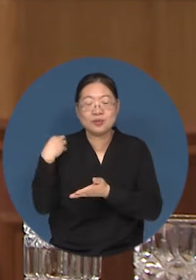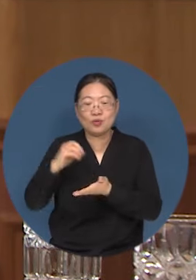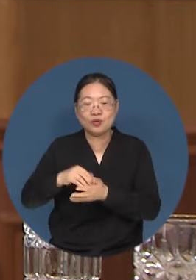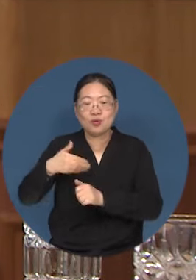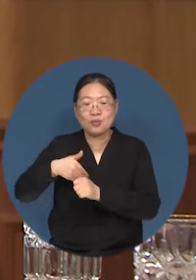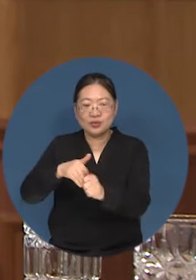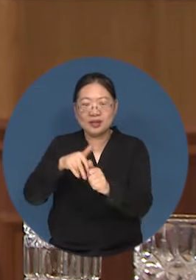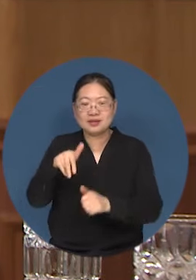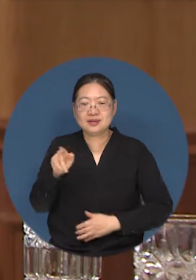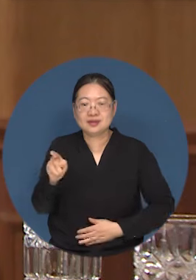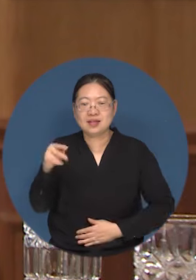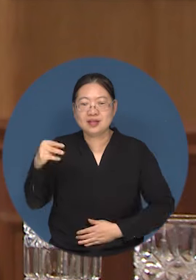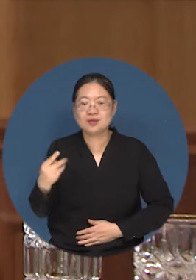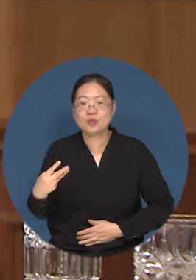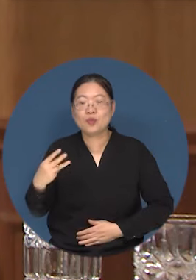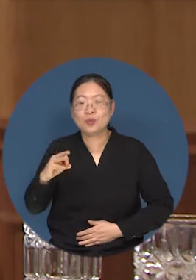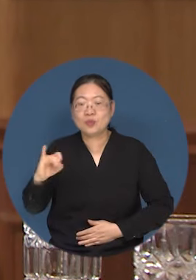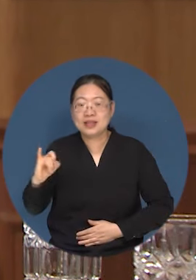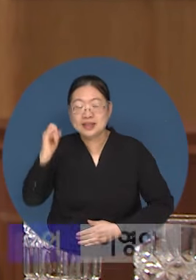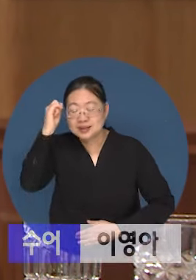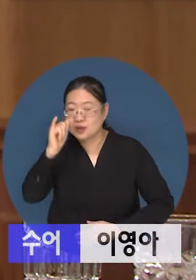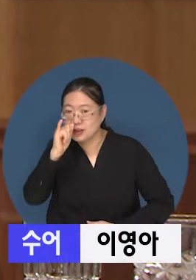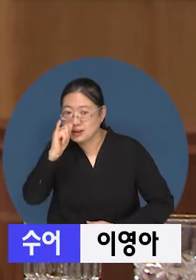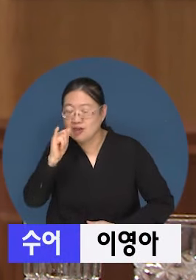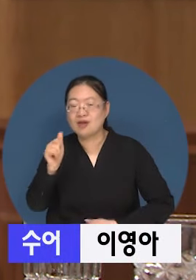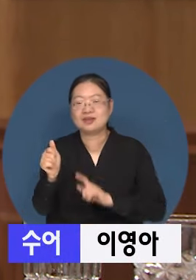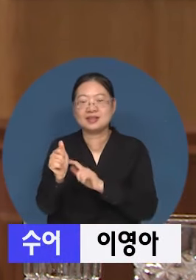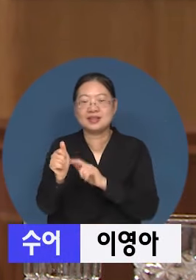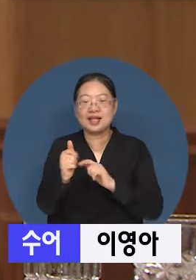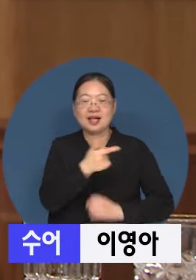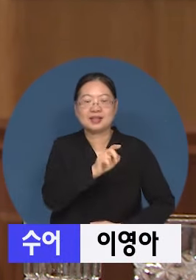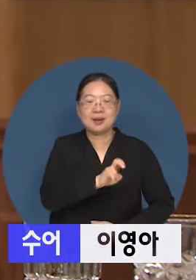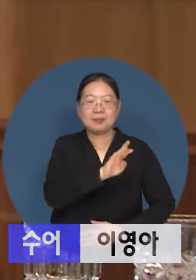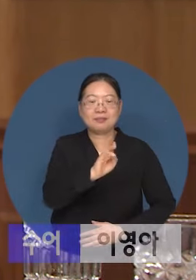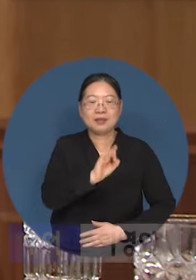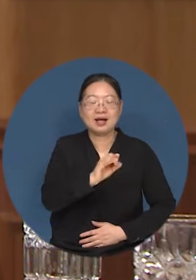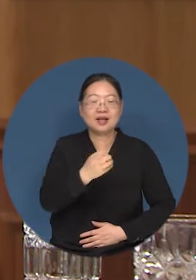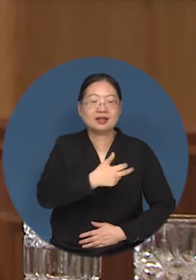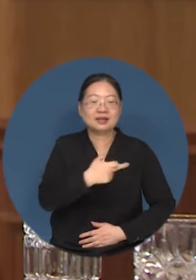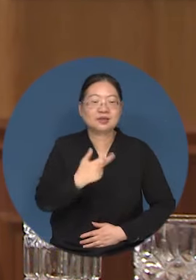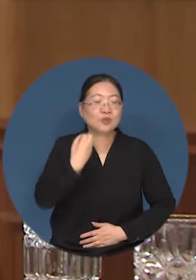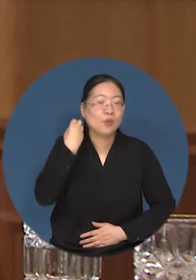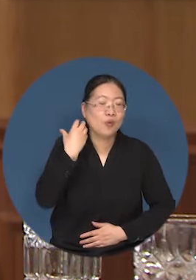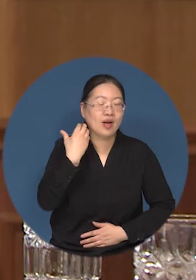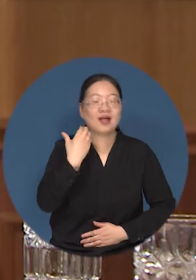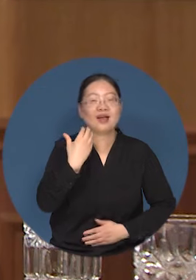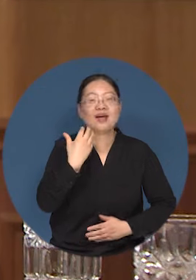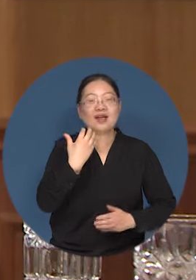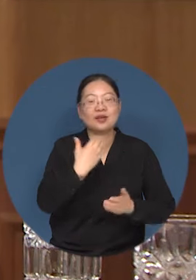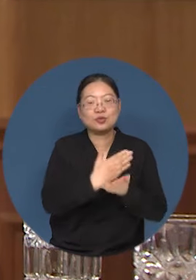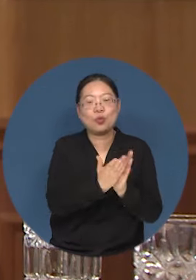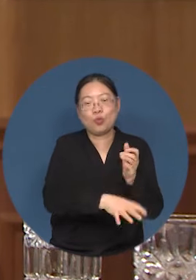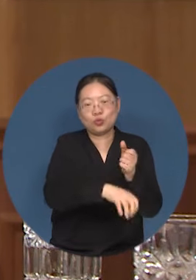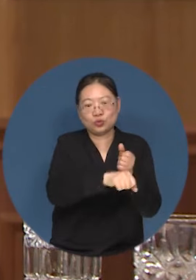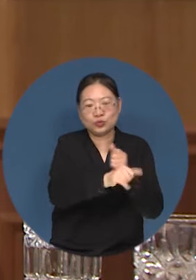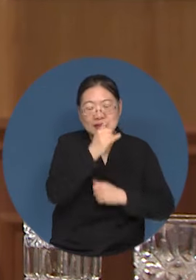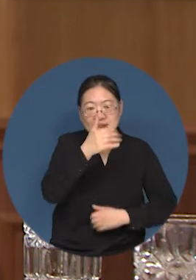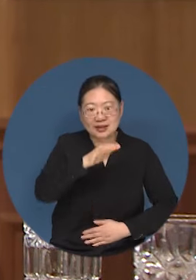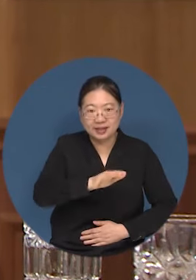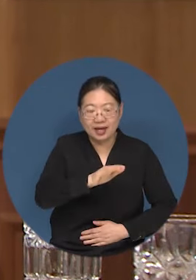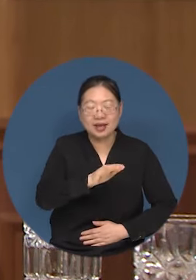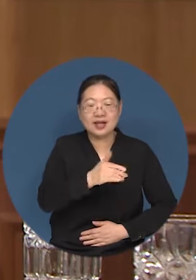된 제돌이, 여러분 기억하시죠? 그 제돌이가 남방 큰 돌고래 종인데요. 이 남방 큰